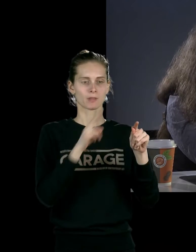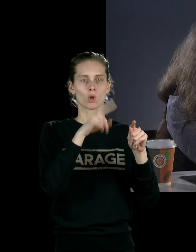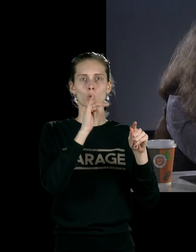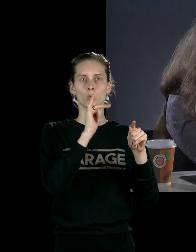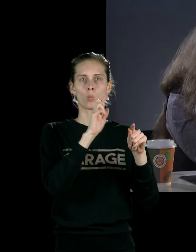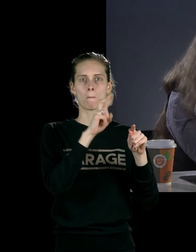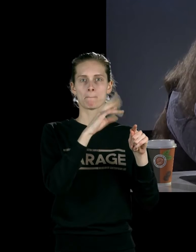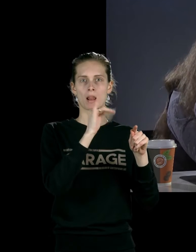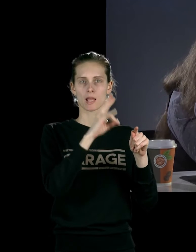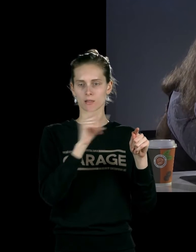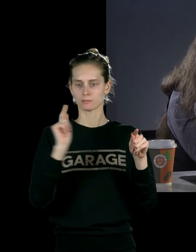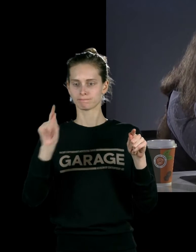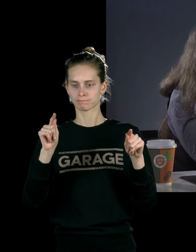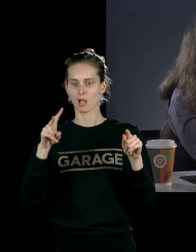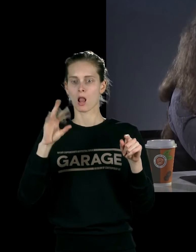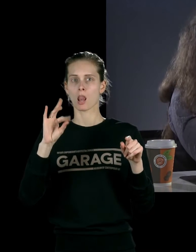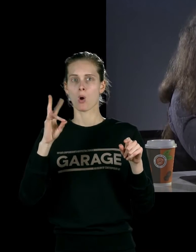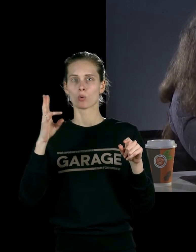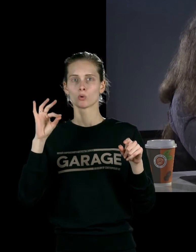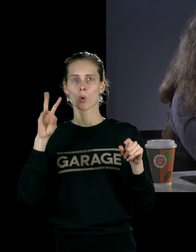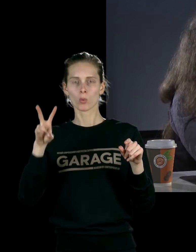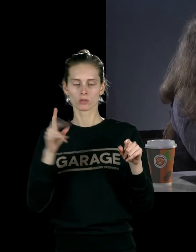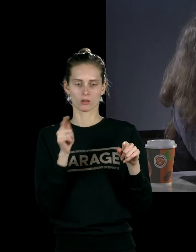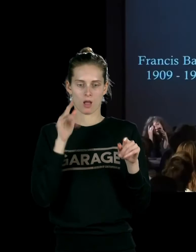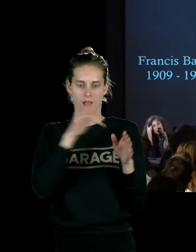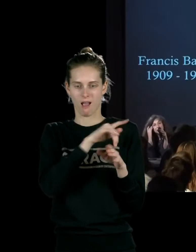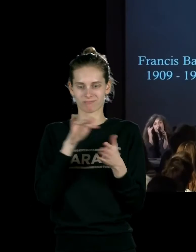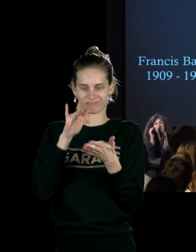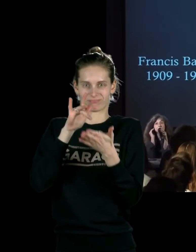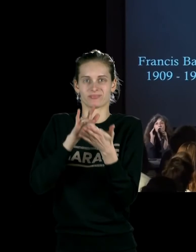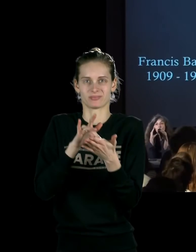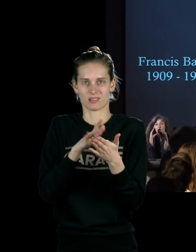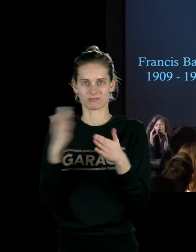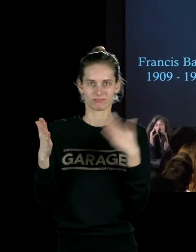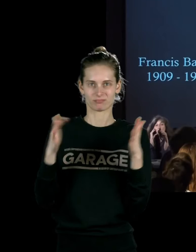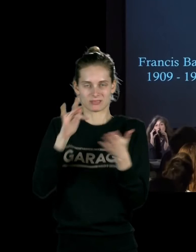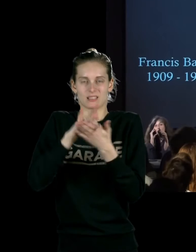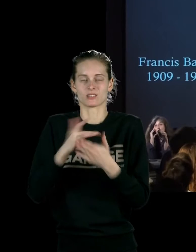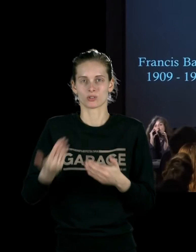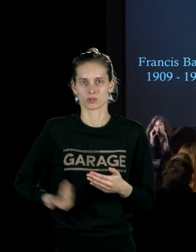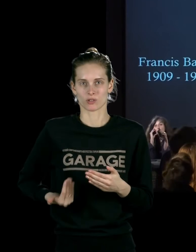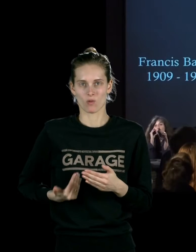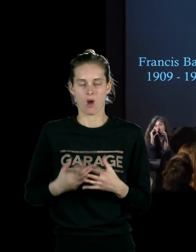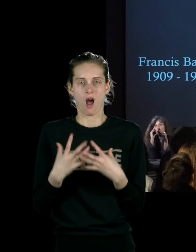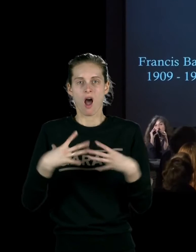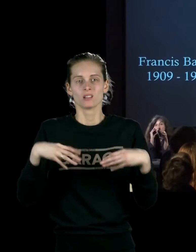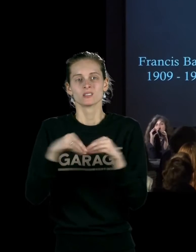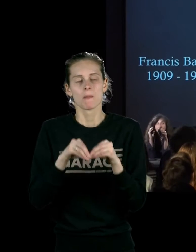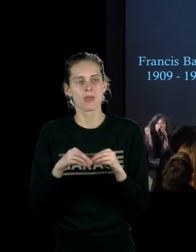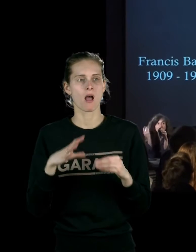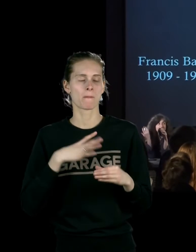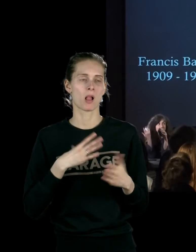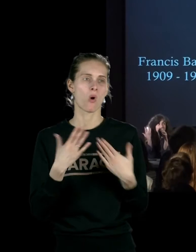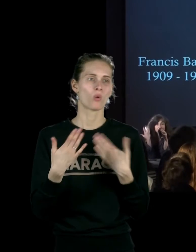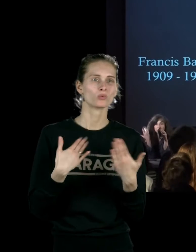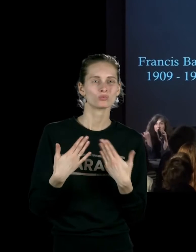жили в Ирландии, его отец был конезаводчиком, и с семьей у Бэкона были очень напряженные отношения, так